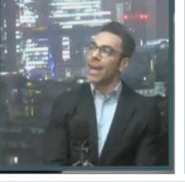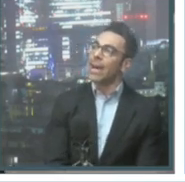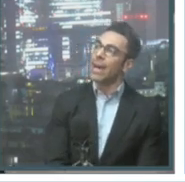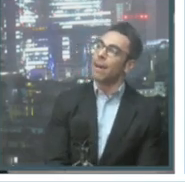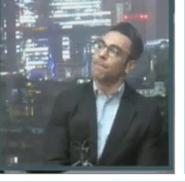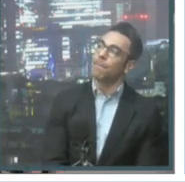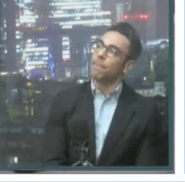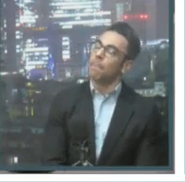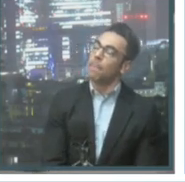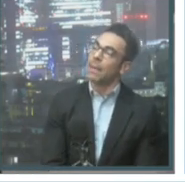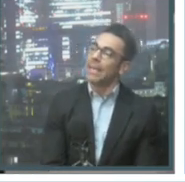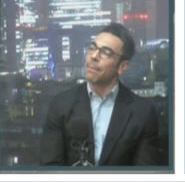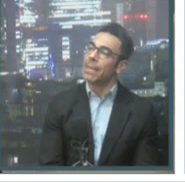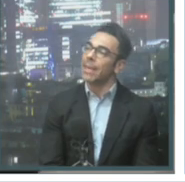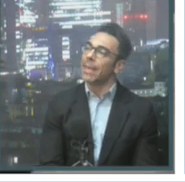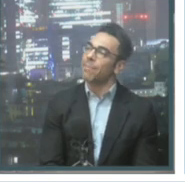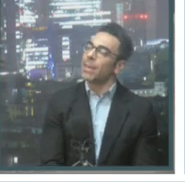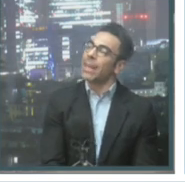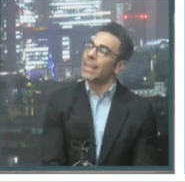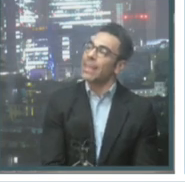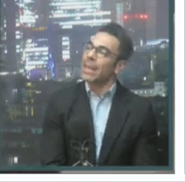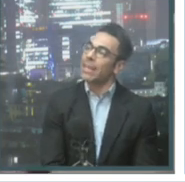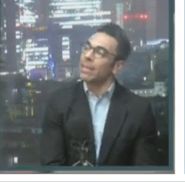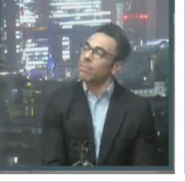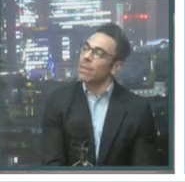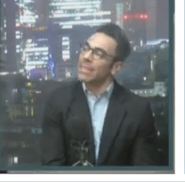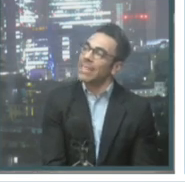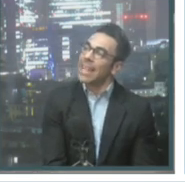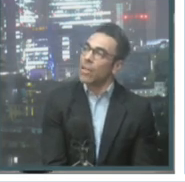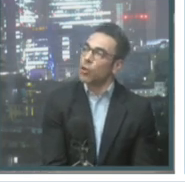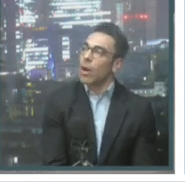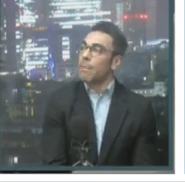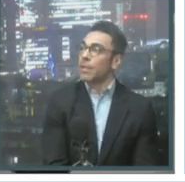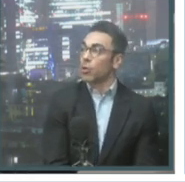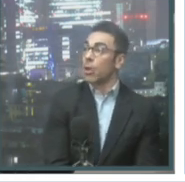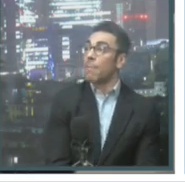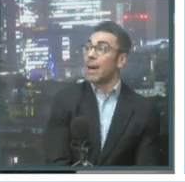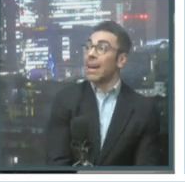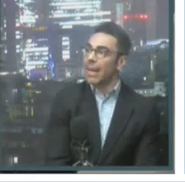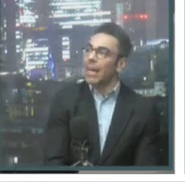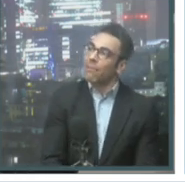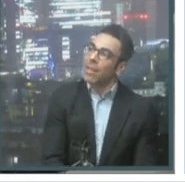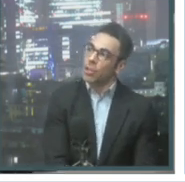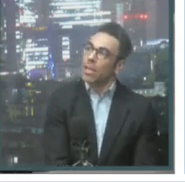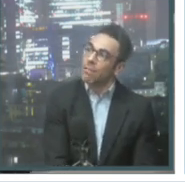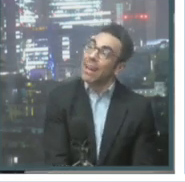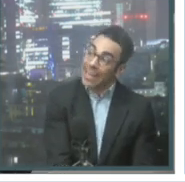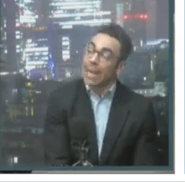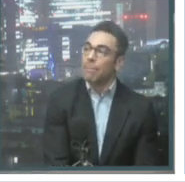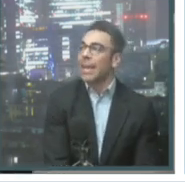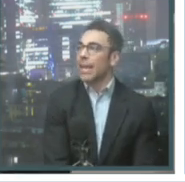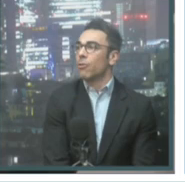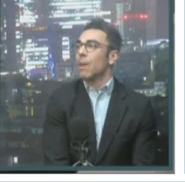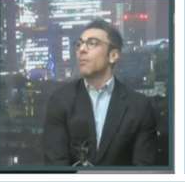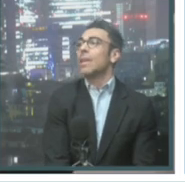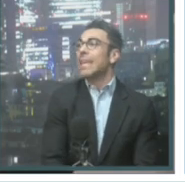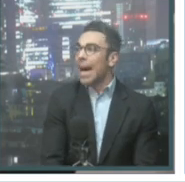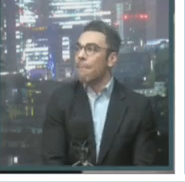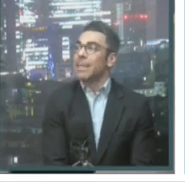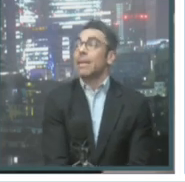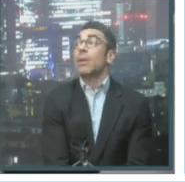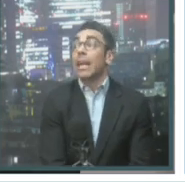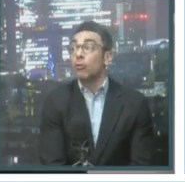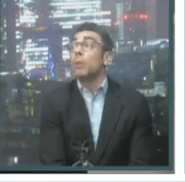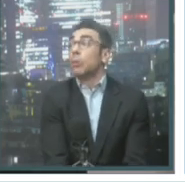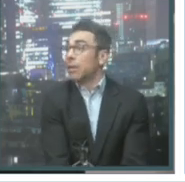è praticamente rendere il disagio alle persone ma facci farle capire che noi siamo in